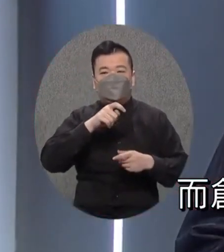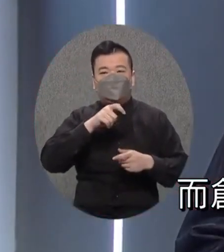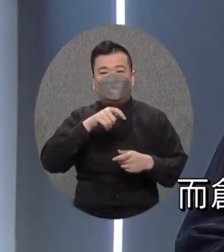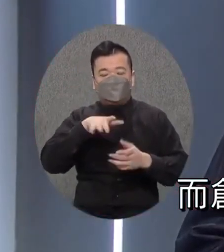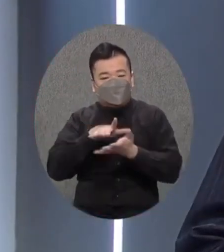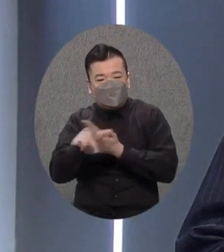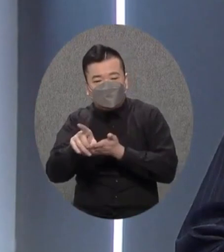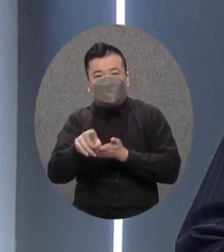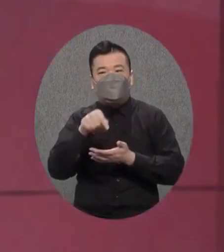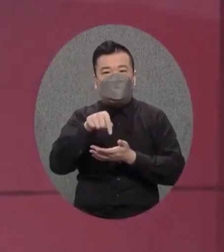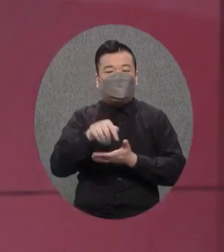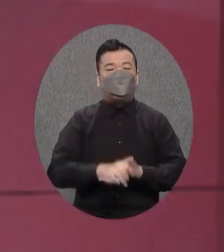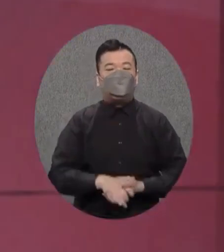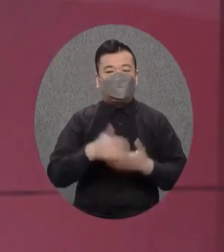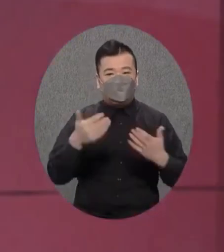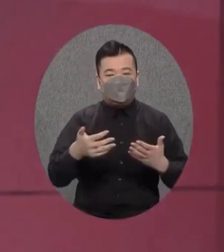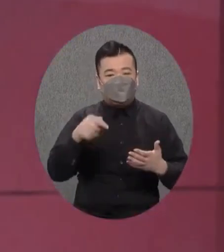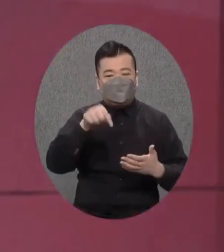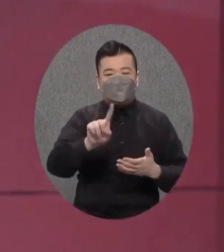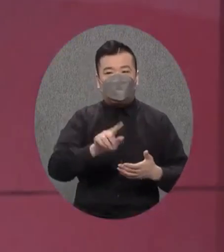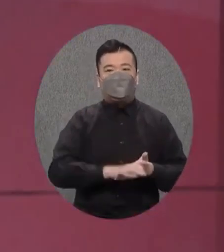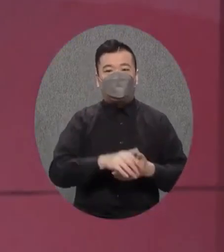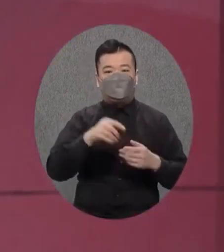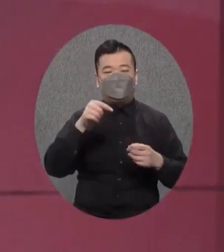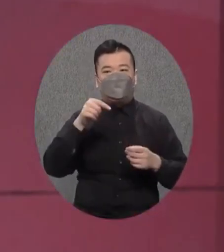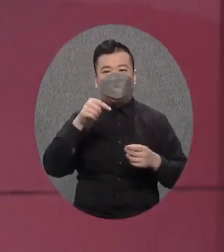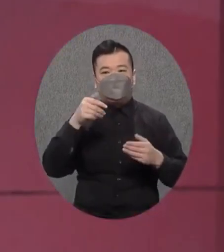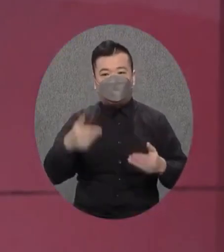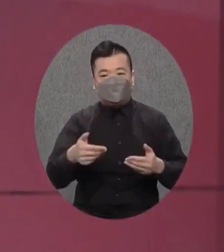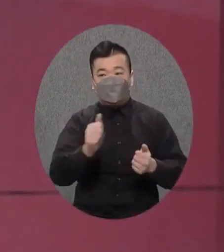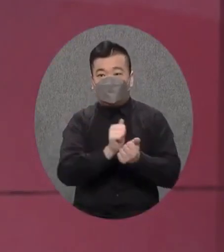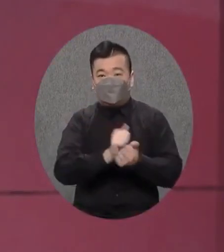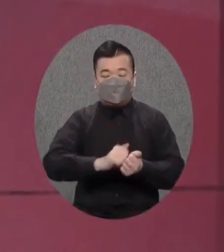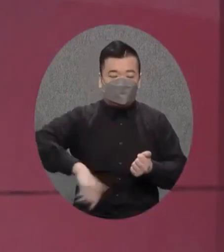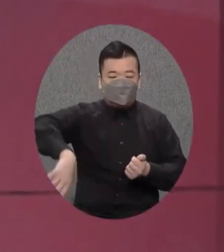業啦。咁呢一啲嘢會令到就係話，而家嘅朋友